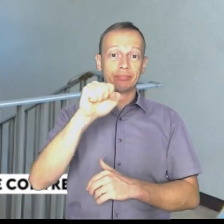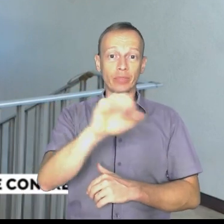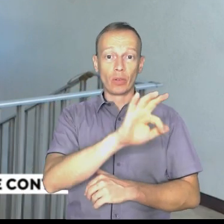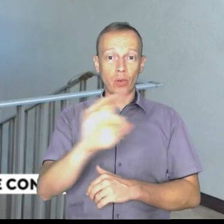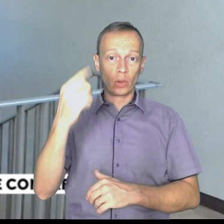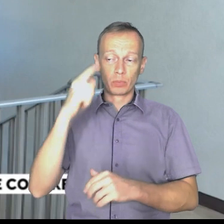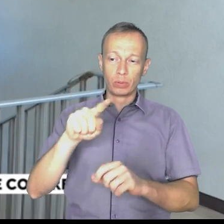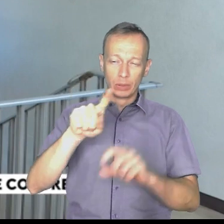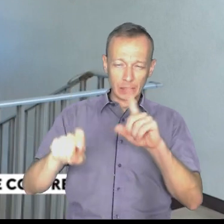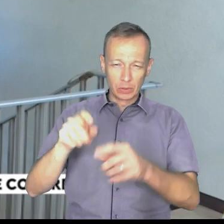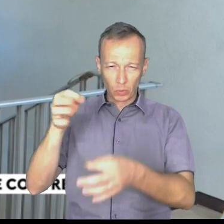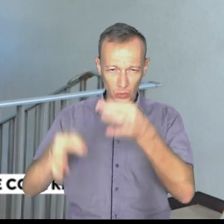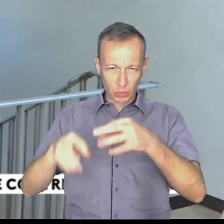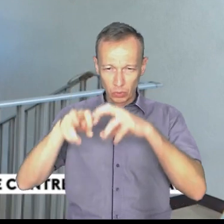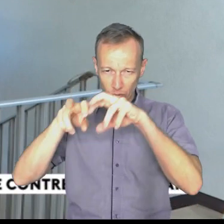d'instruction.